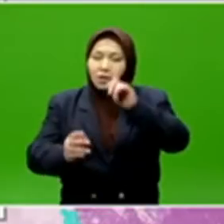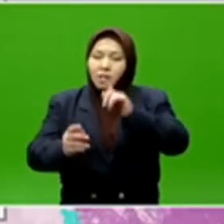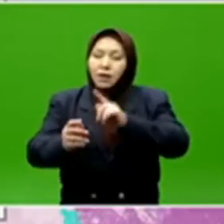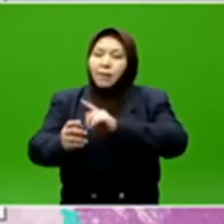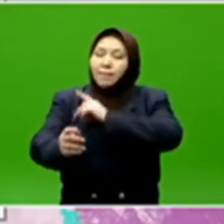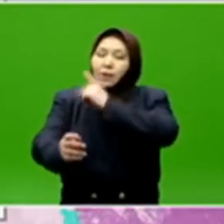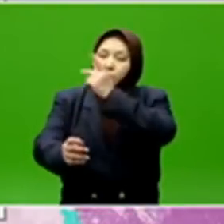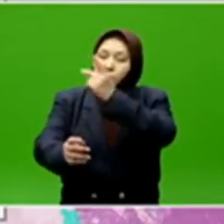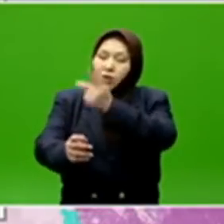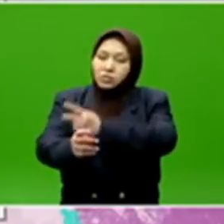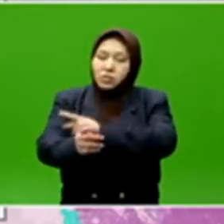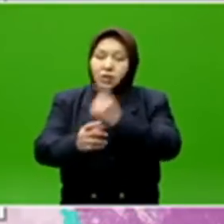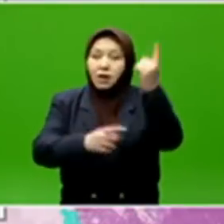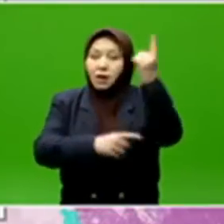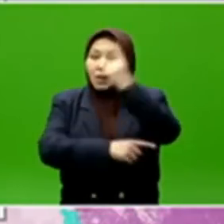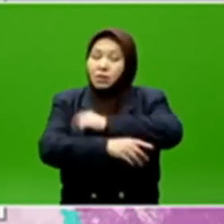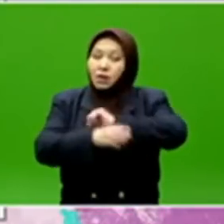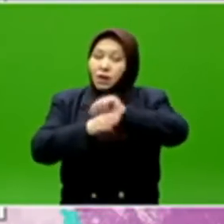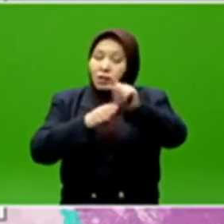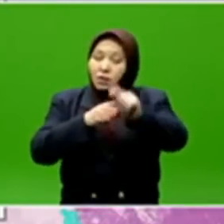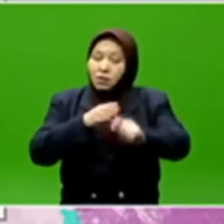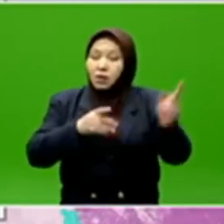مالك يوم